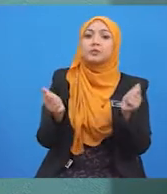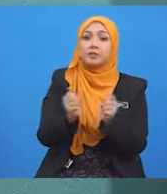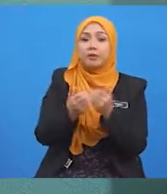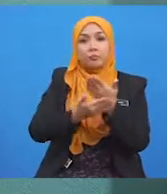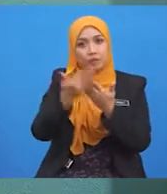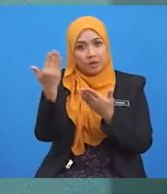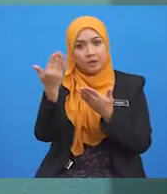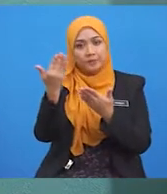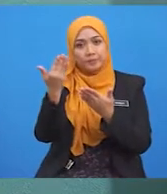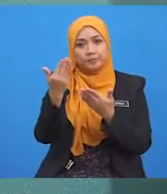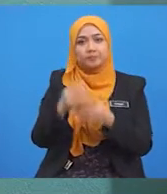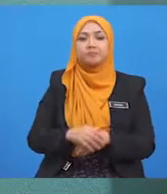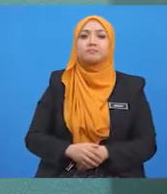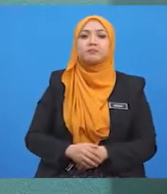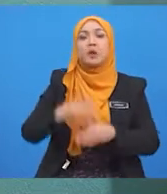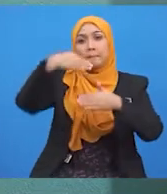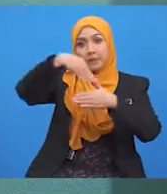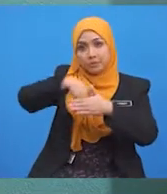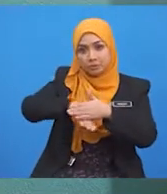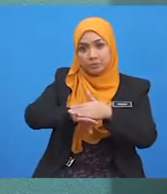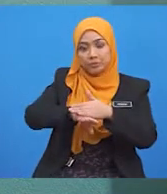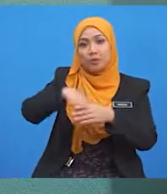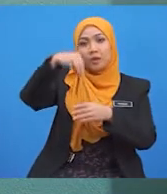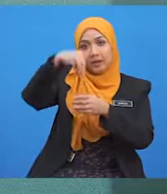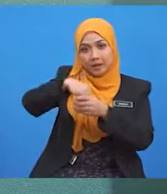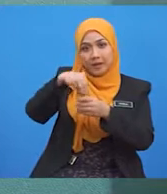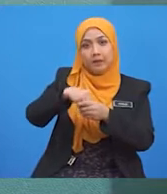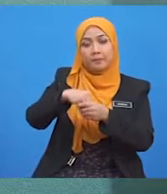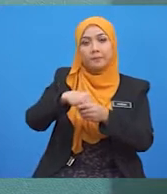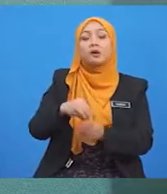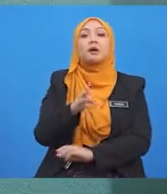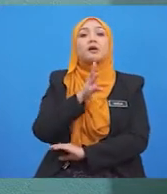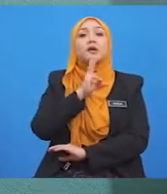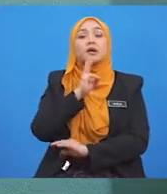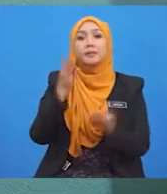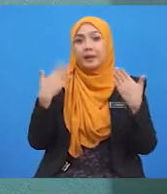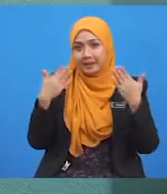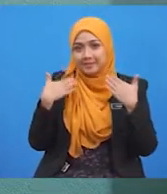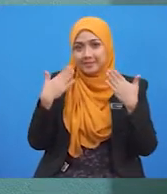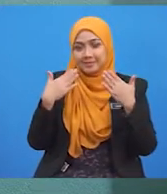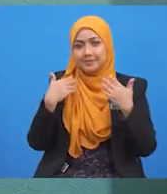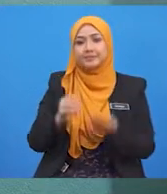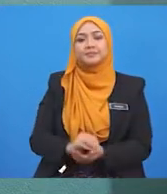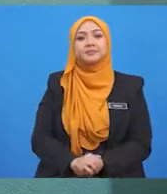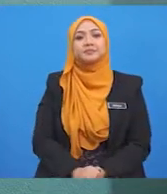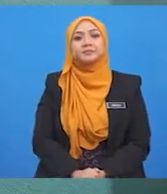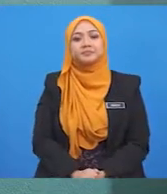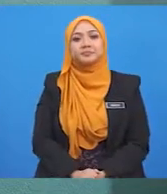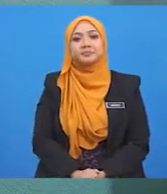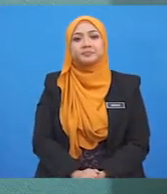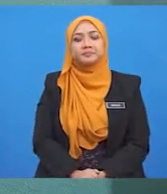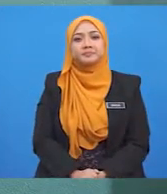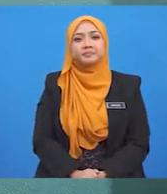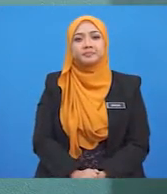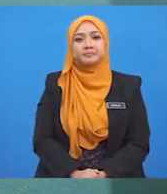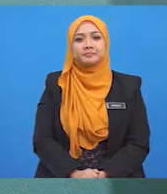berjaya Mengapa agaknya cukup mudah membuka botol sini setelah gurindam kan penutupnya kedamaian